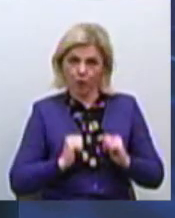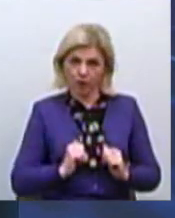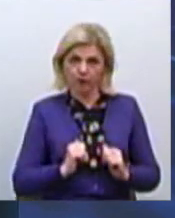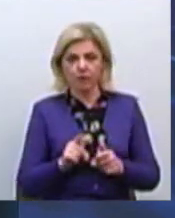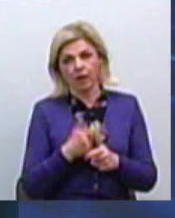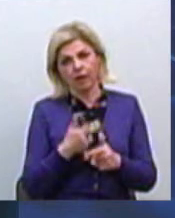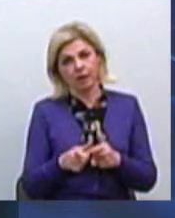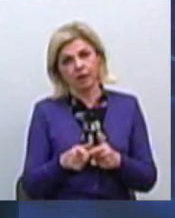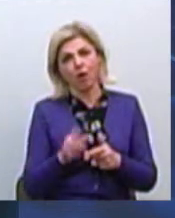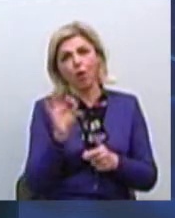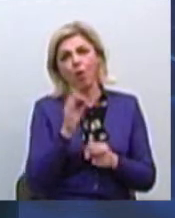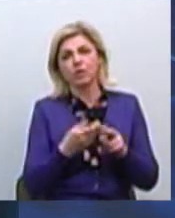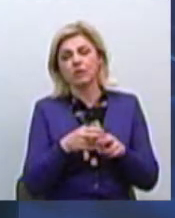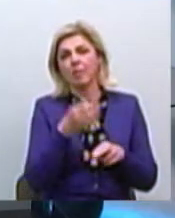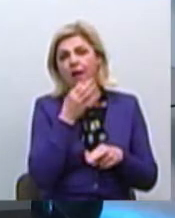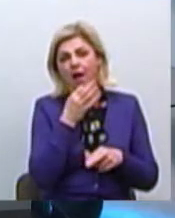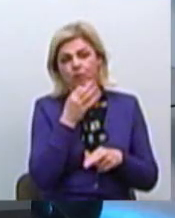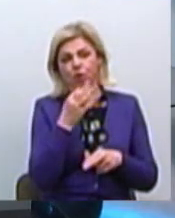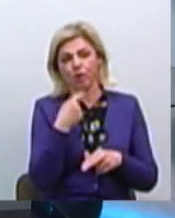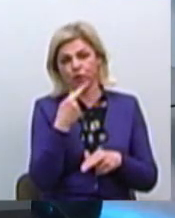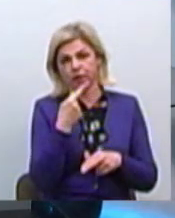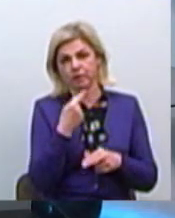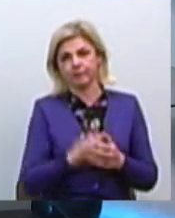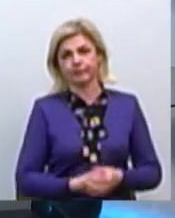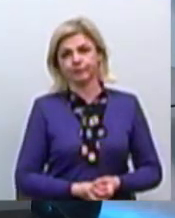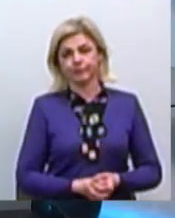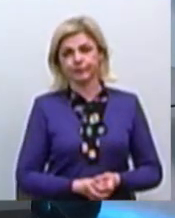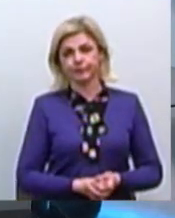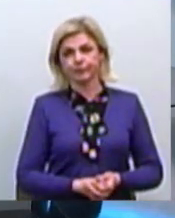Чи про це поки що рано говорити?